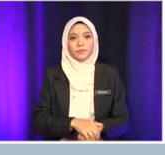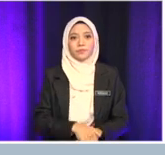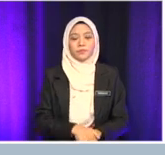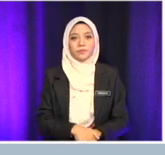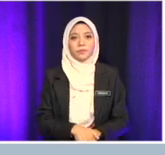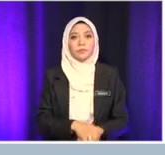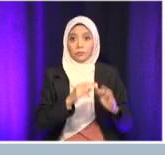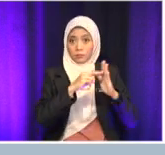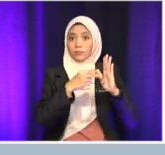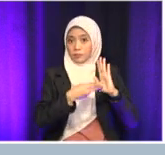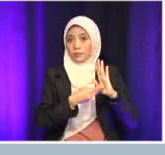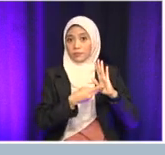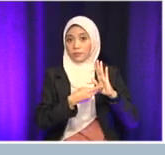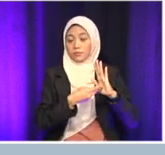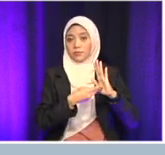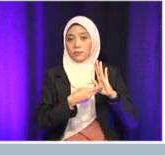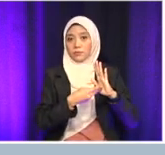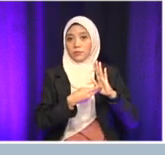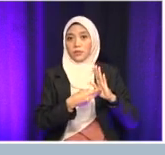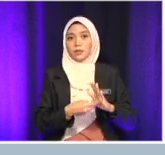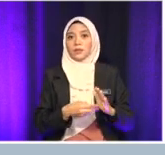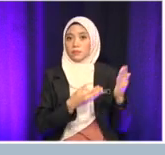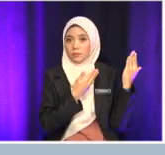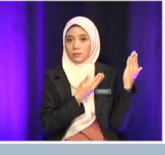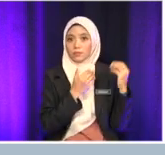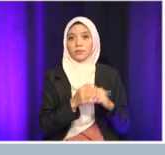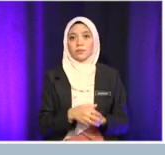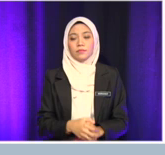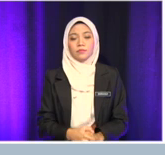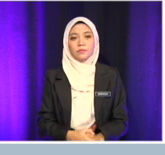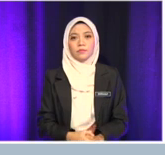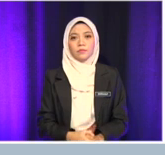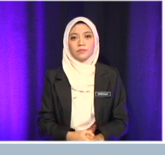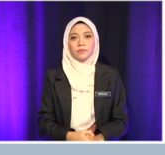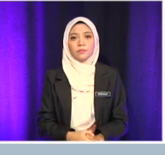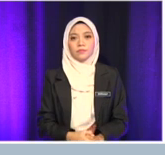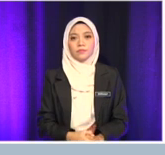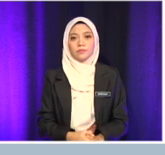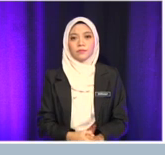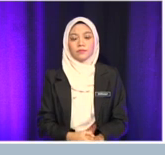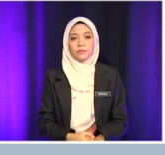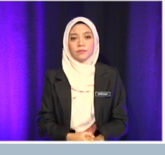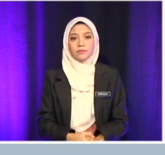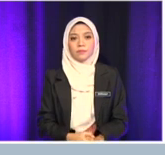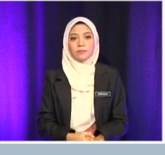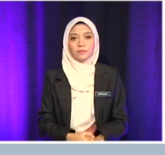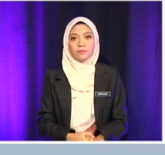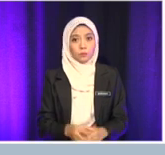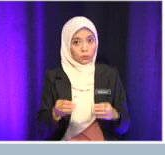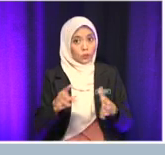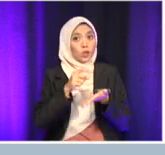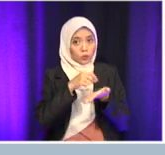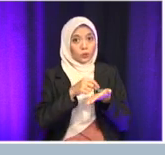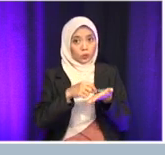bermaksud ke sini hasil tambah e dengan y adalah 180 derajat tulis persamaan yang kedua